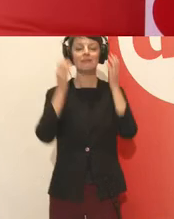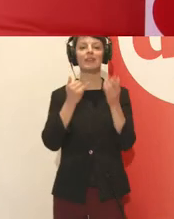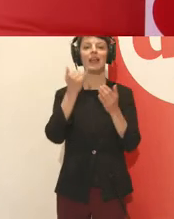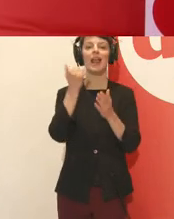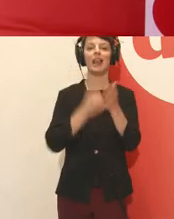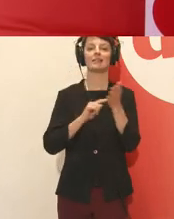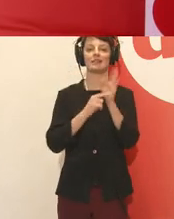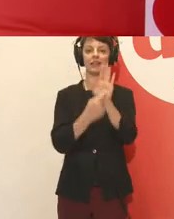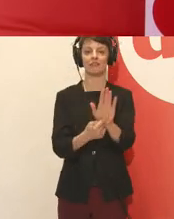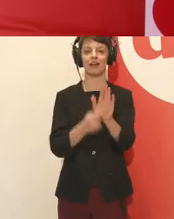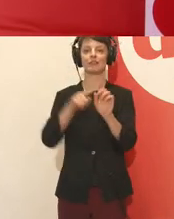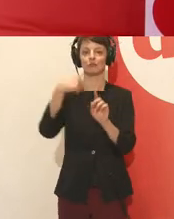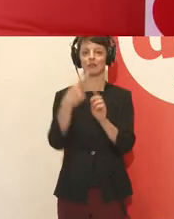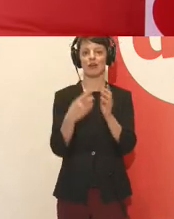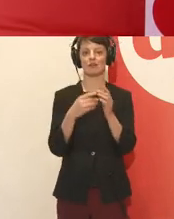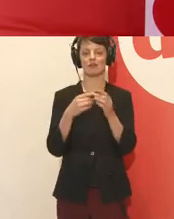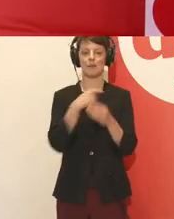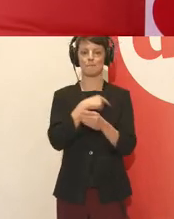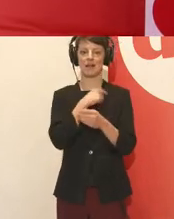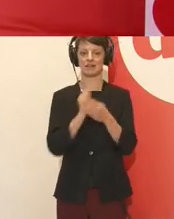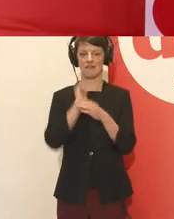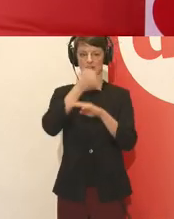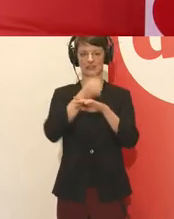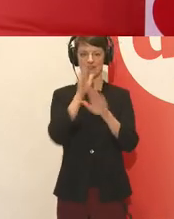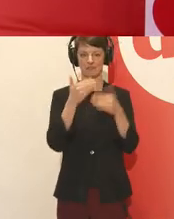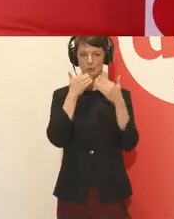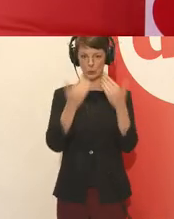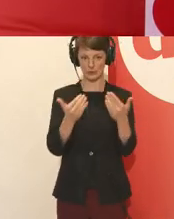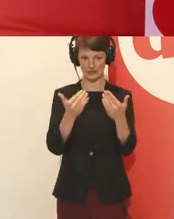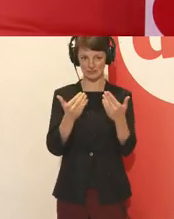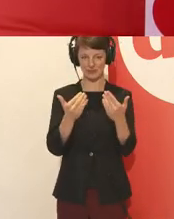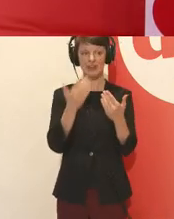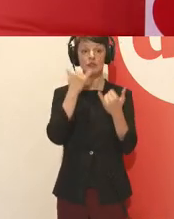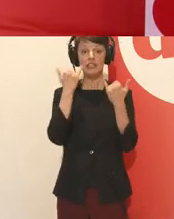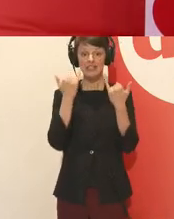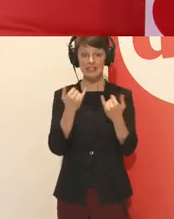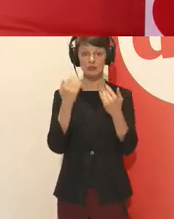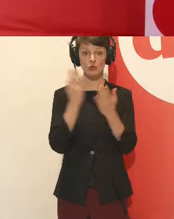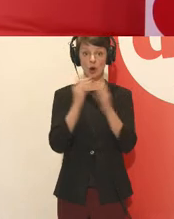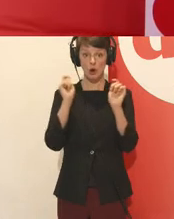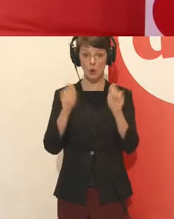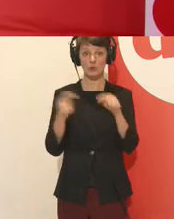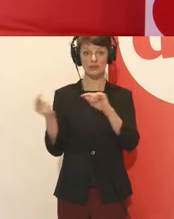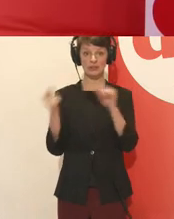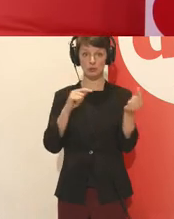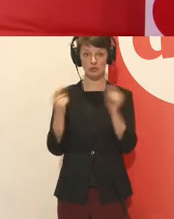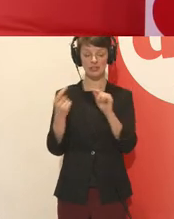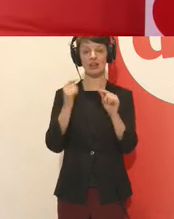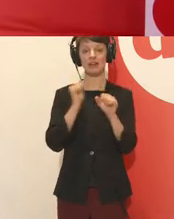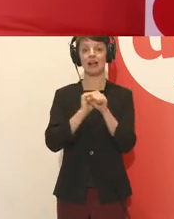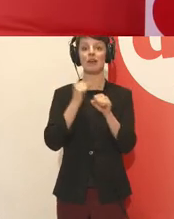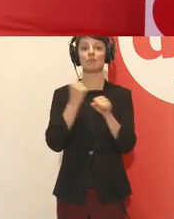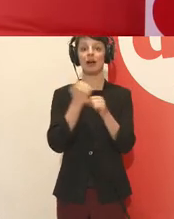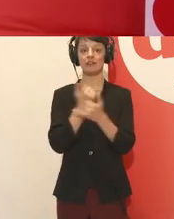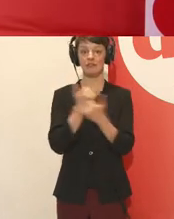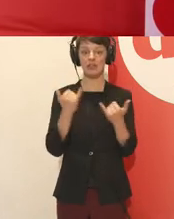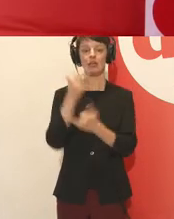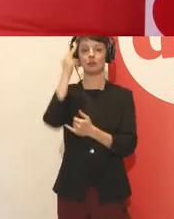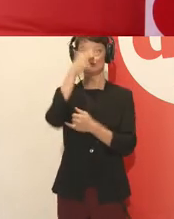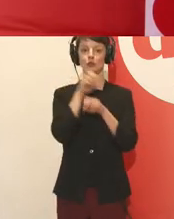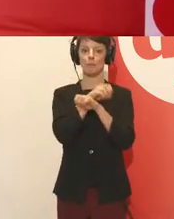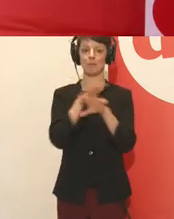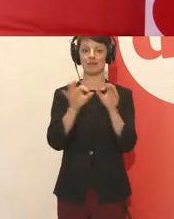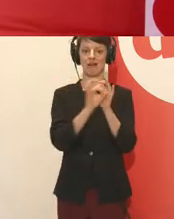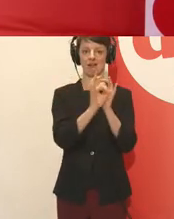und zwar wenn ihr diskutieren möchte auch jetzt schon dann könnt ihr das gerne tun über die social media kanäle die ihr